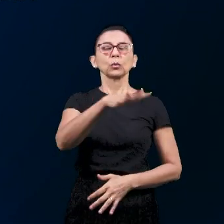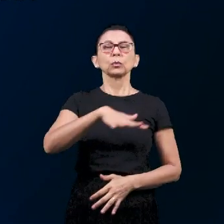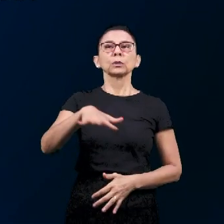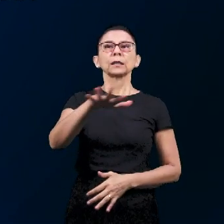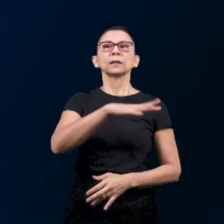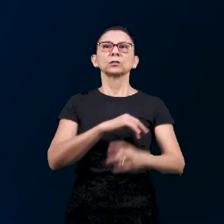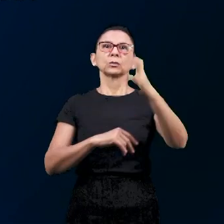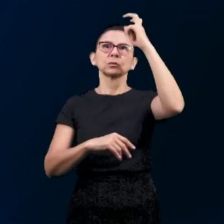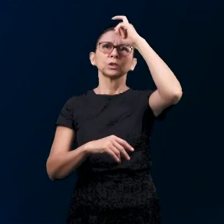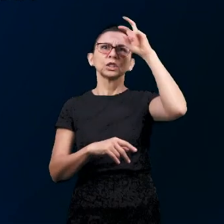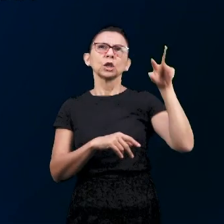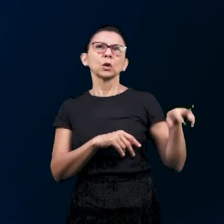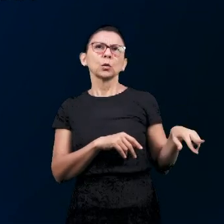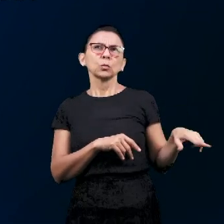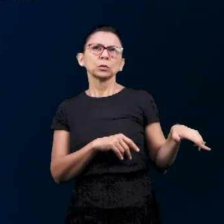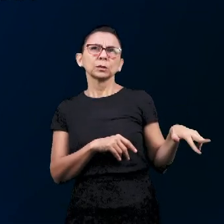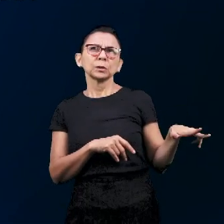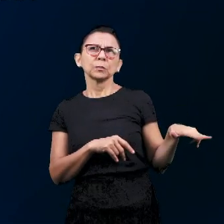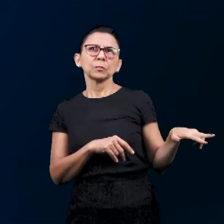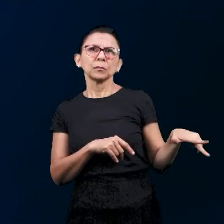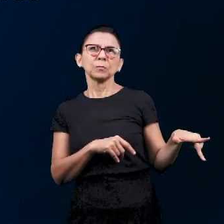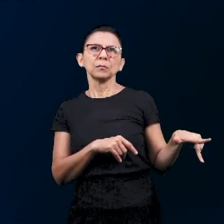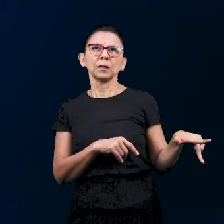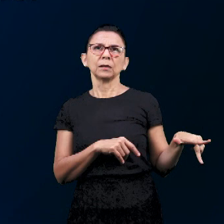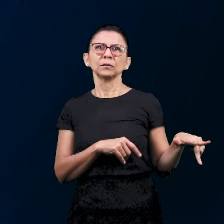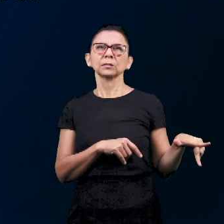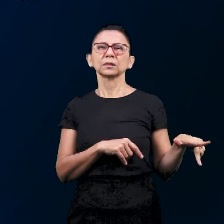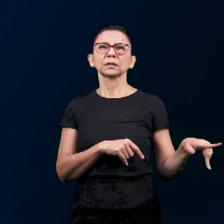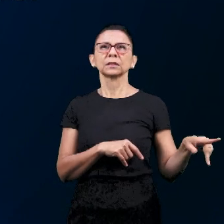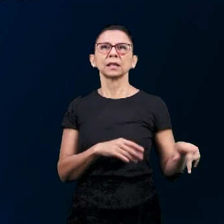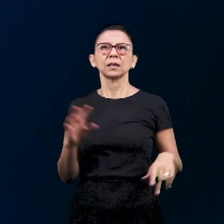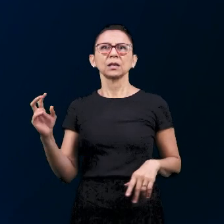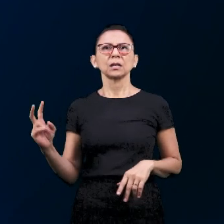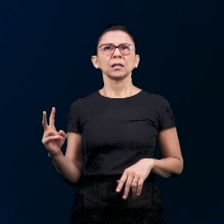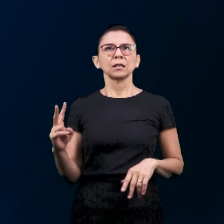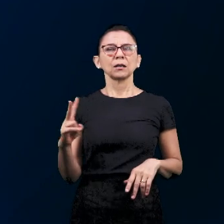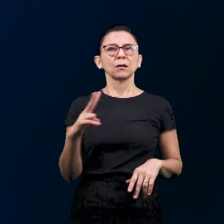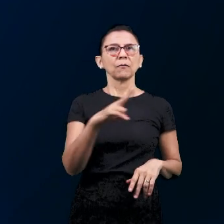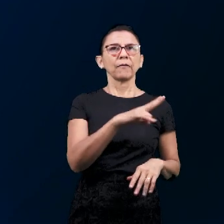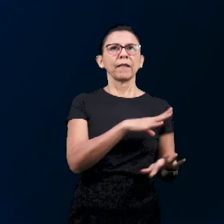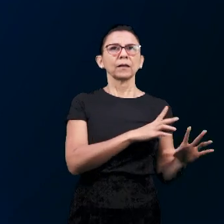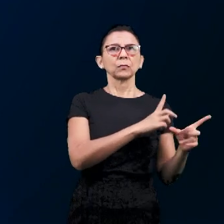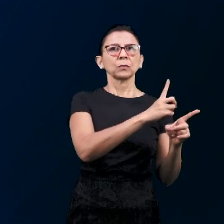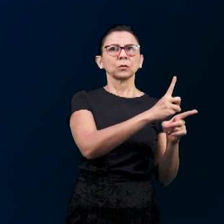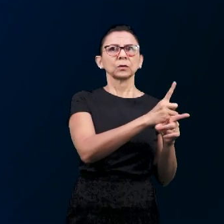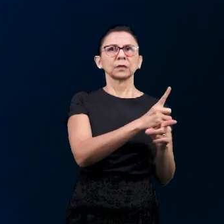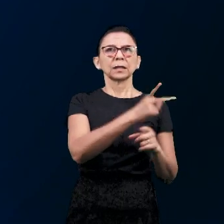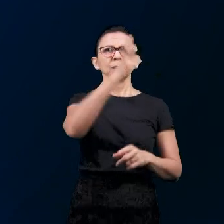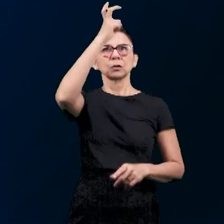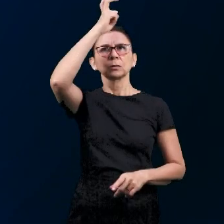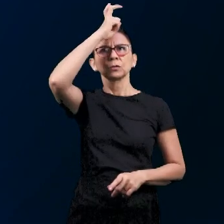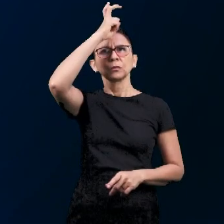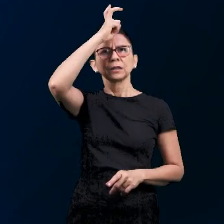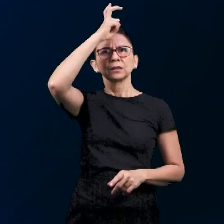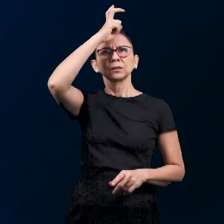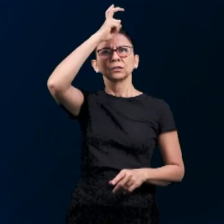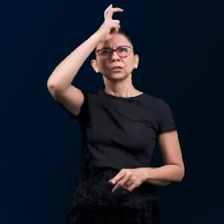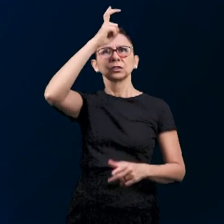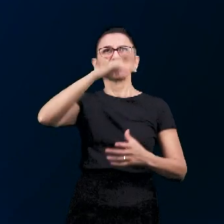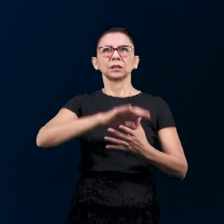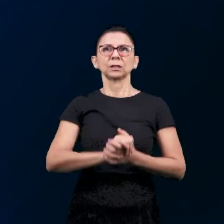nous savons, et ils ne savaient pas qui était José, tous, et ainsi s'accomplit la prophétie que Dieu avait